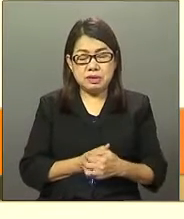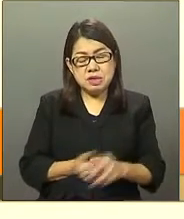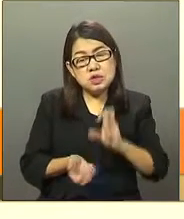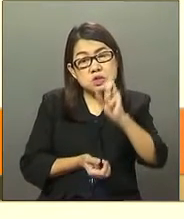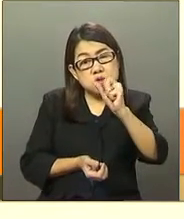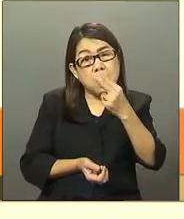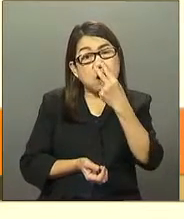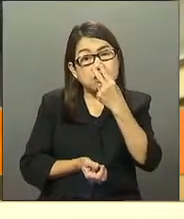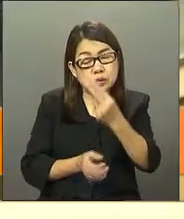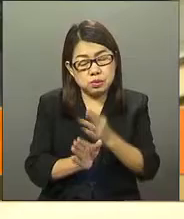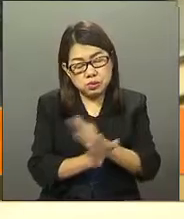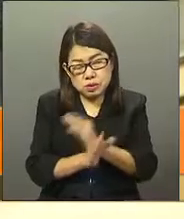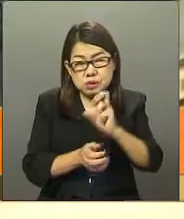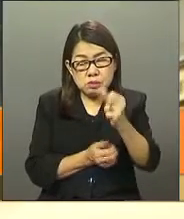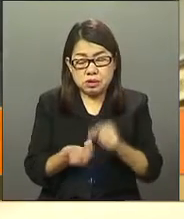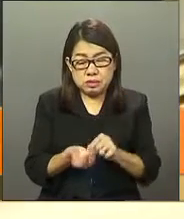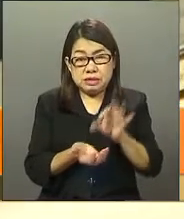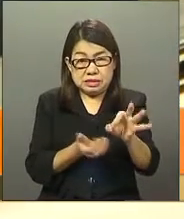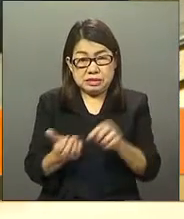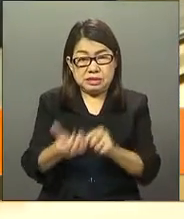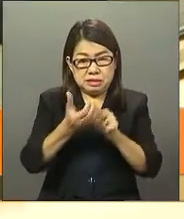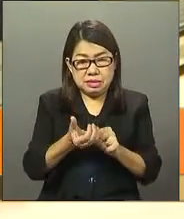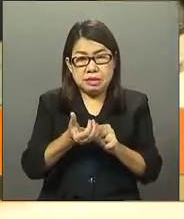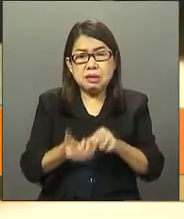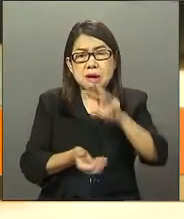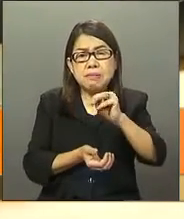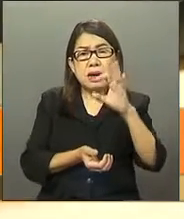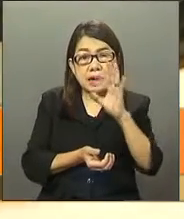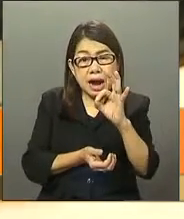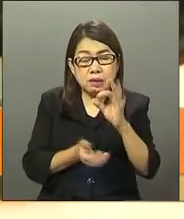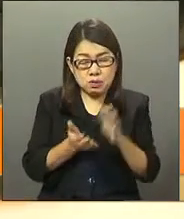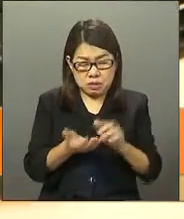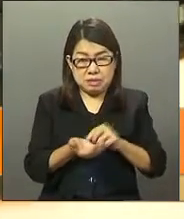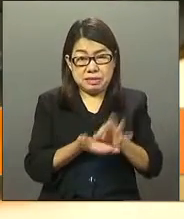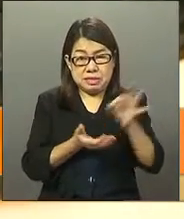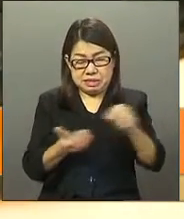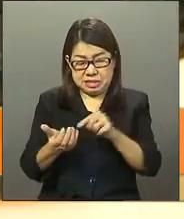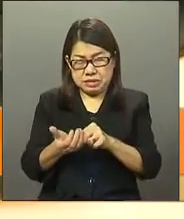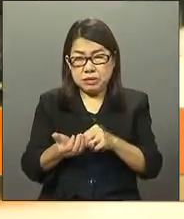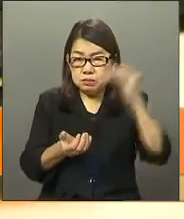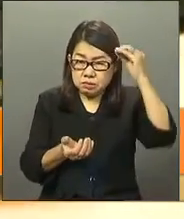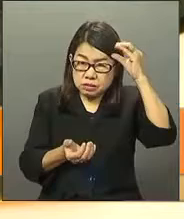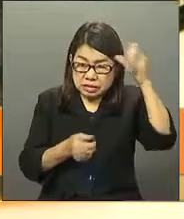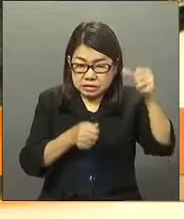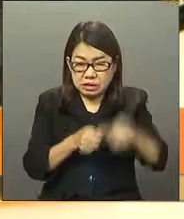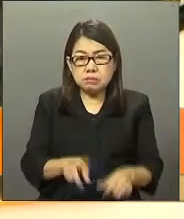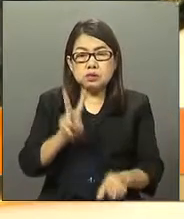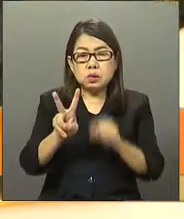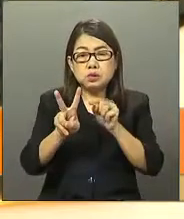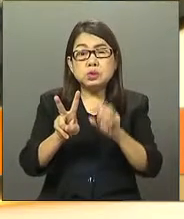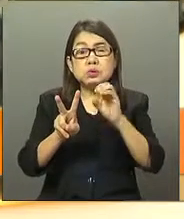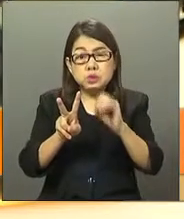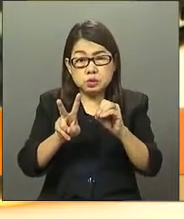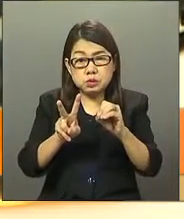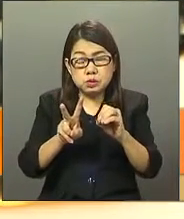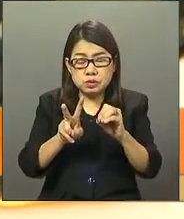านี้พบว่าโทรศัพท์รุ่นเมท9และเมท9 Pro ที่ใช้อยู่มีหน่วยความจำ 2.0 ทำให้ผู้ร้องเรียน